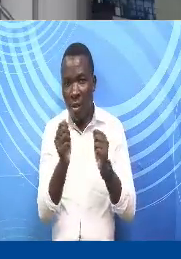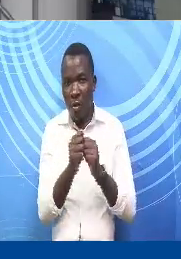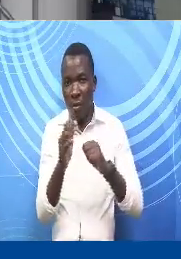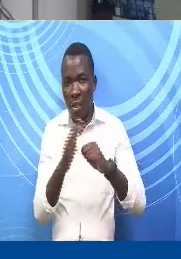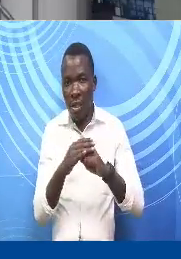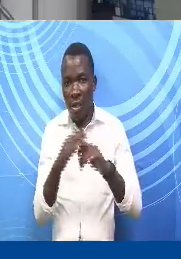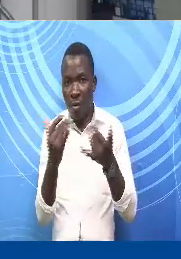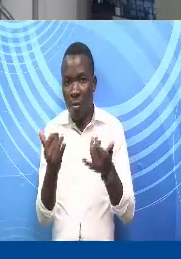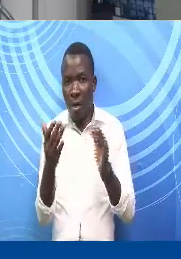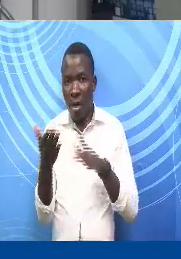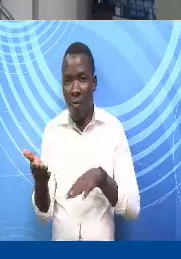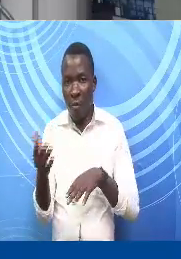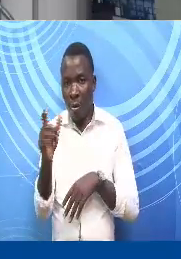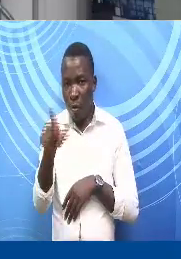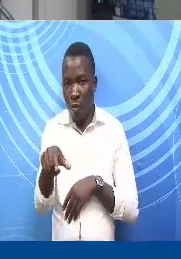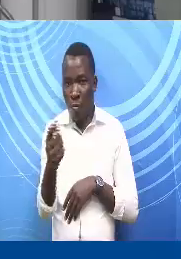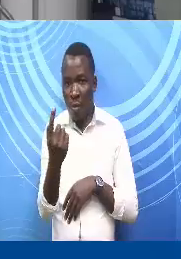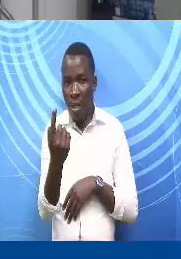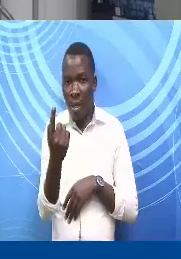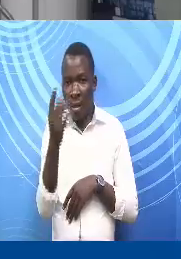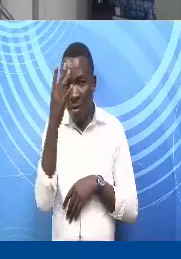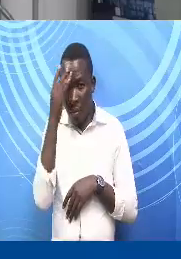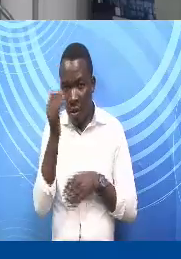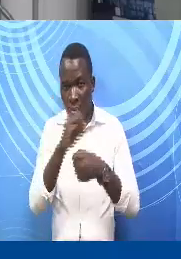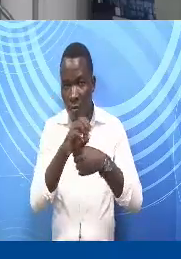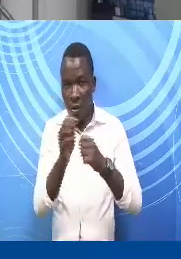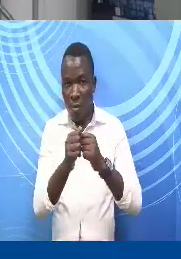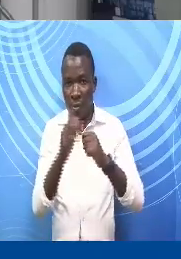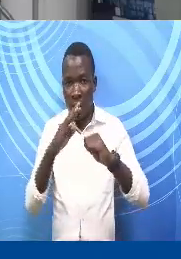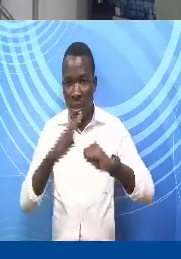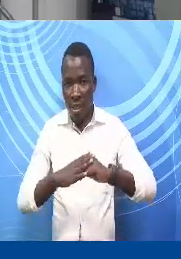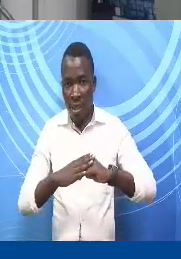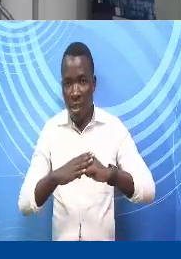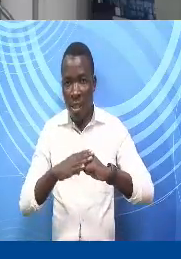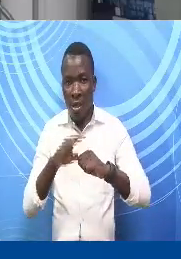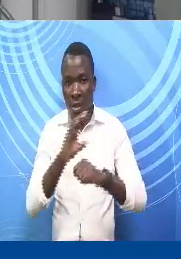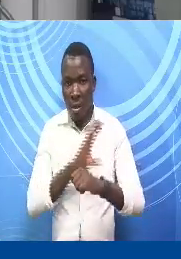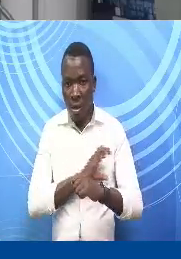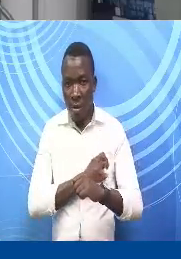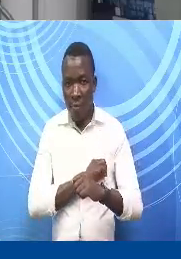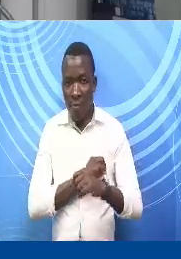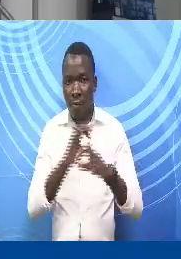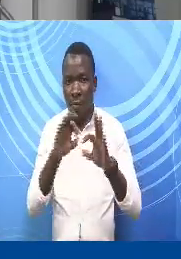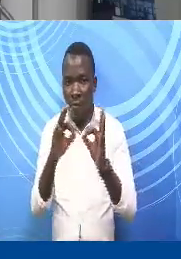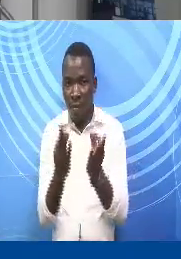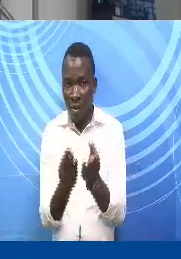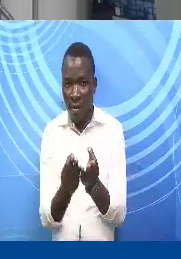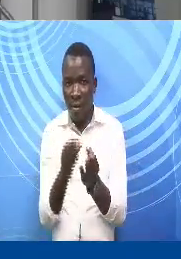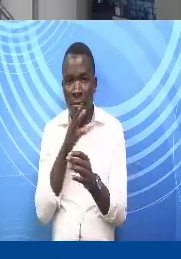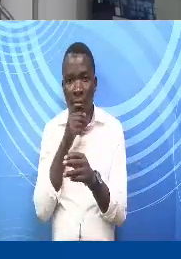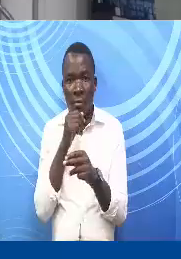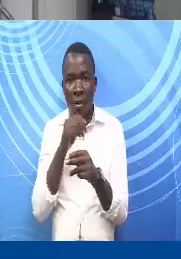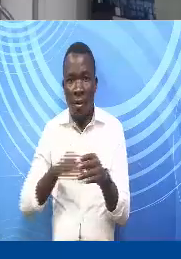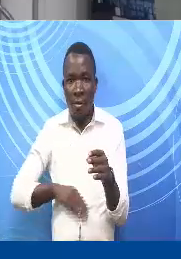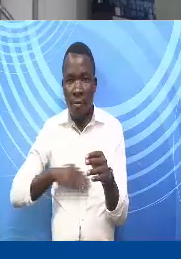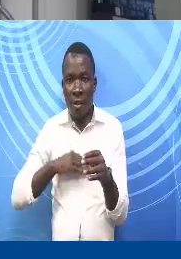uyu munsi hapfuye umuntu umwe wazize icyorezo cya COVID-19 tukaba twihanganishije umuryango w'umugabo